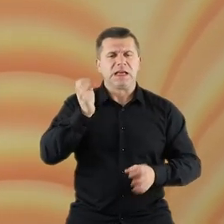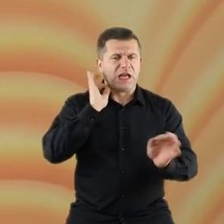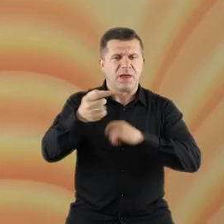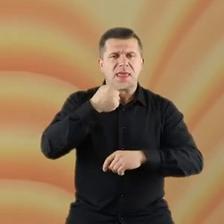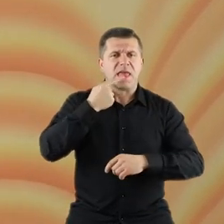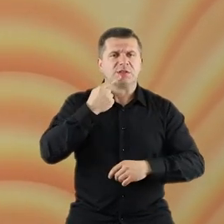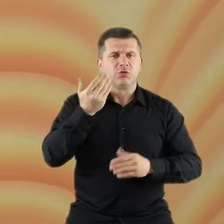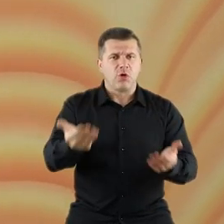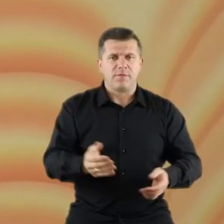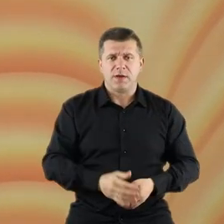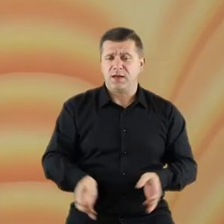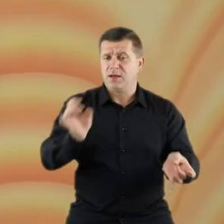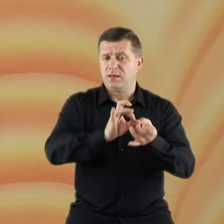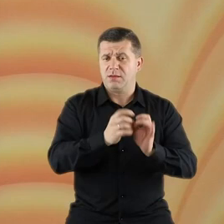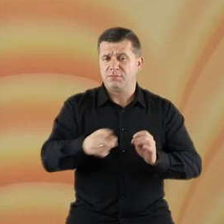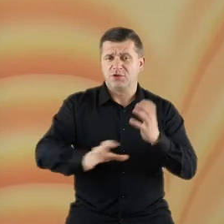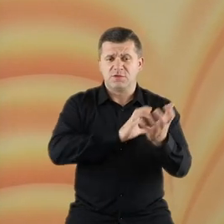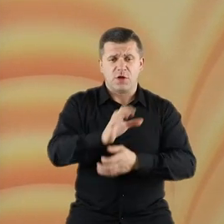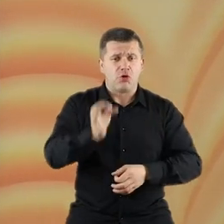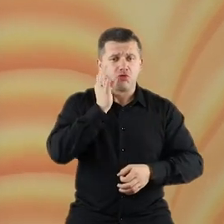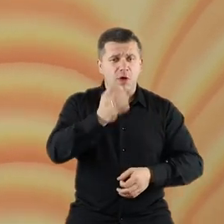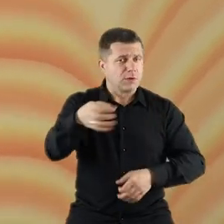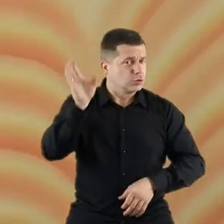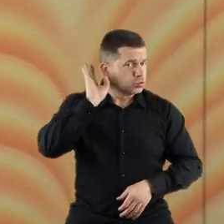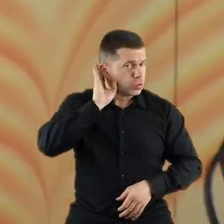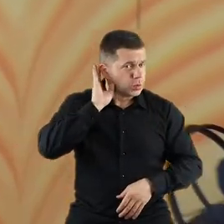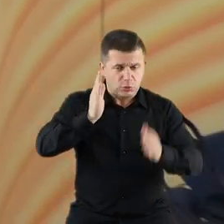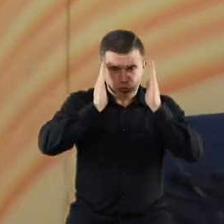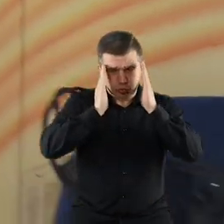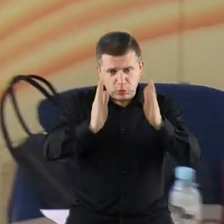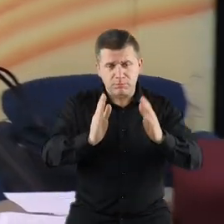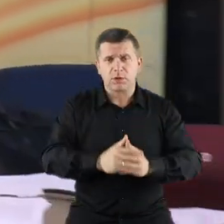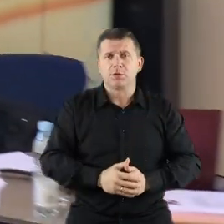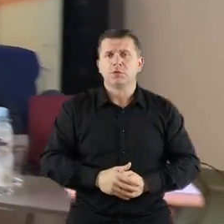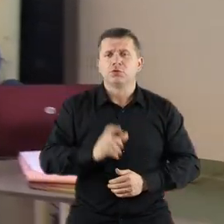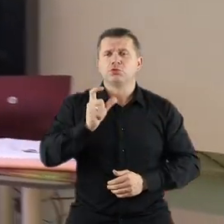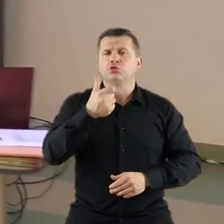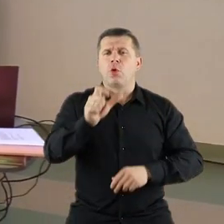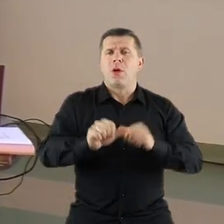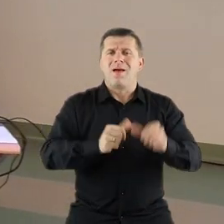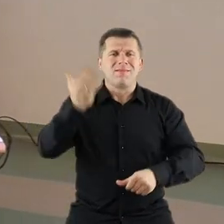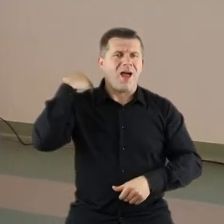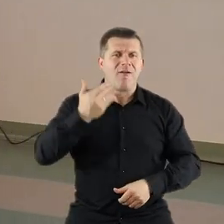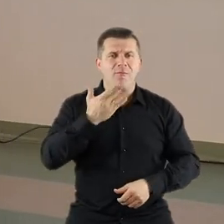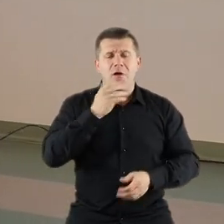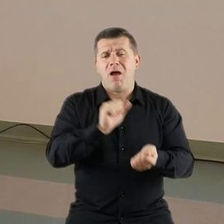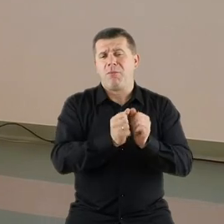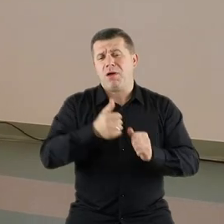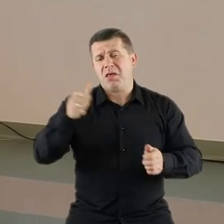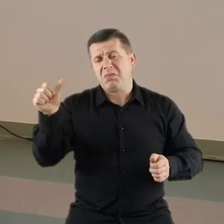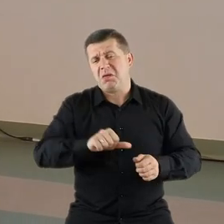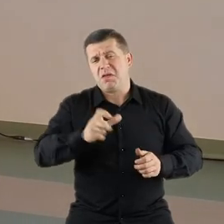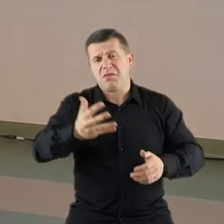językowych Gdybyś tak w ten świat się dobrze w słuchał mógłbyś nawet usłyszeć co 100 lat temu mówili a może